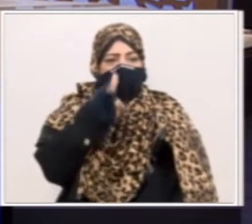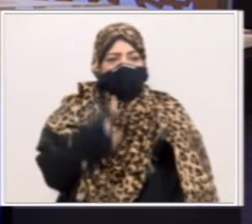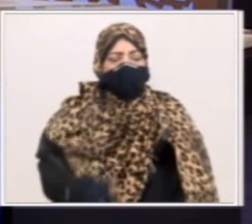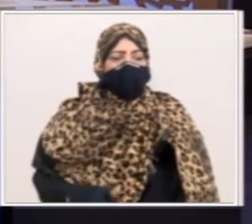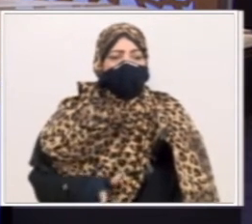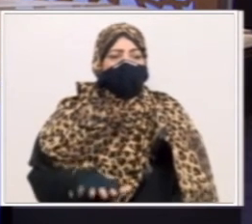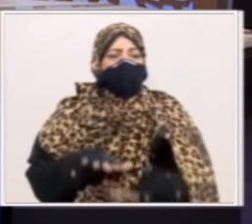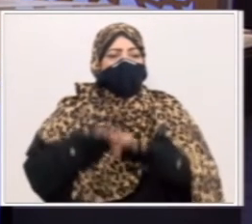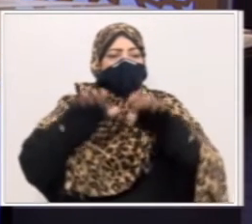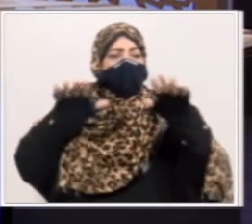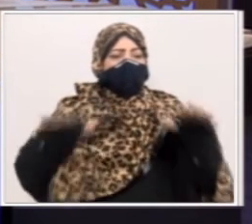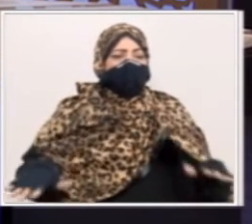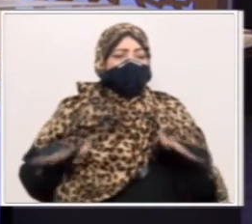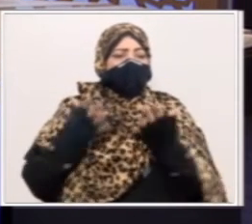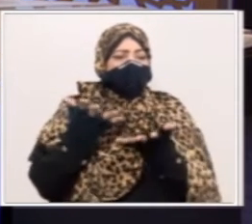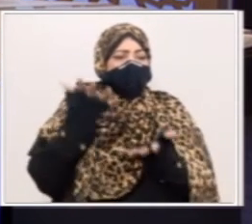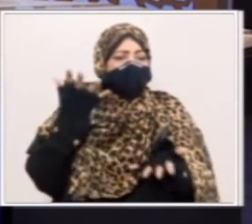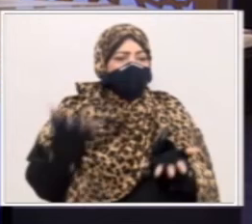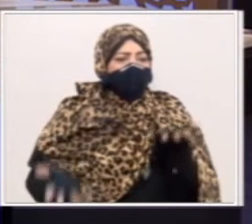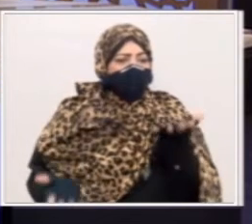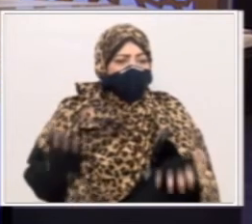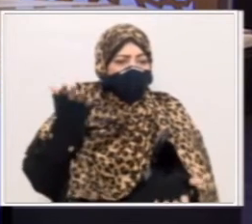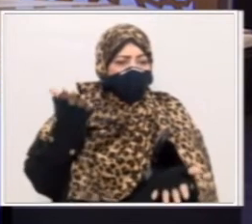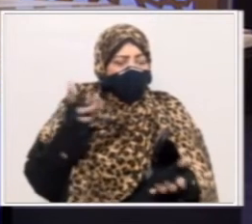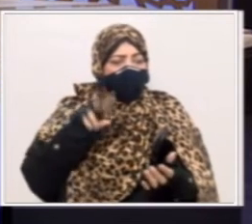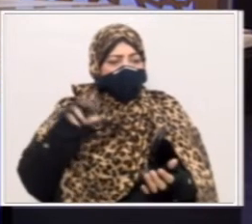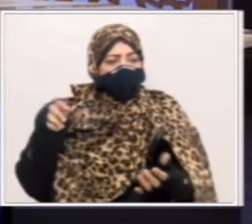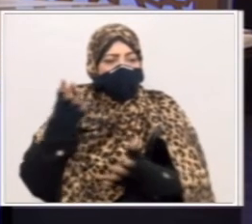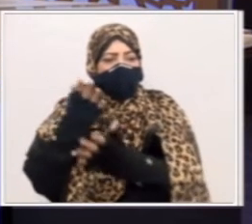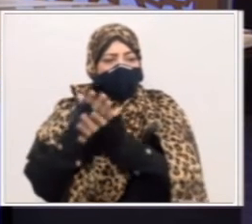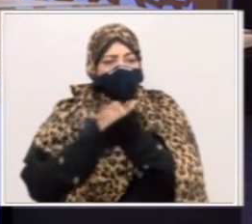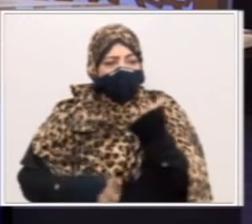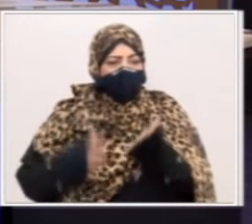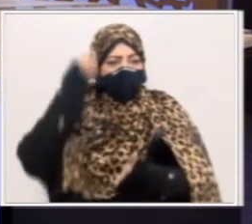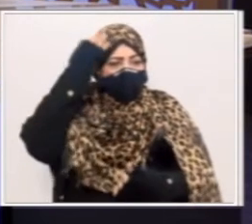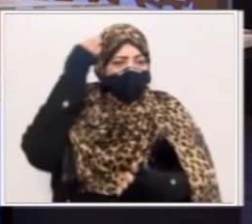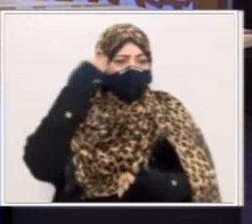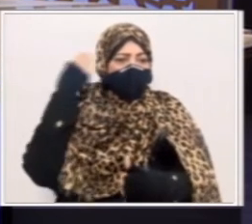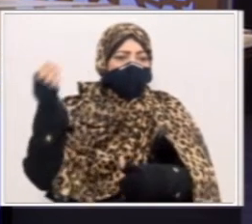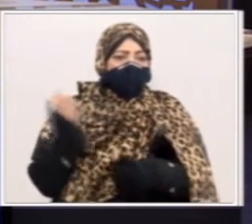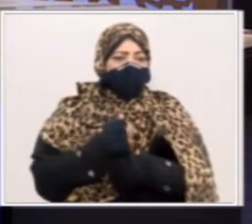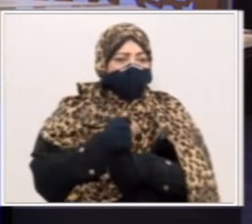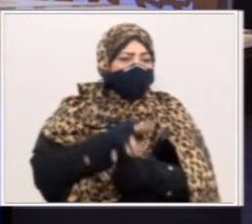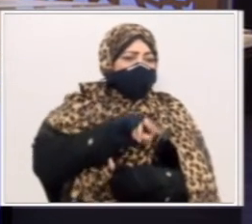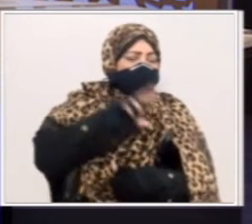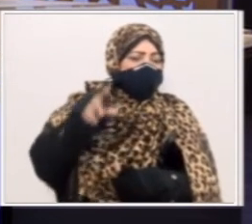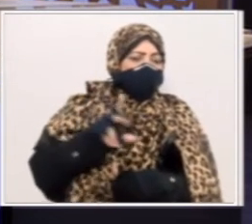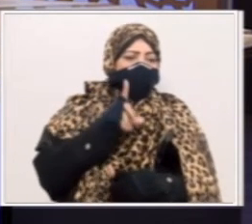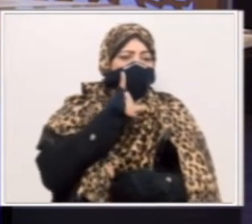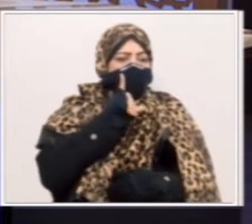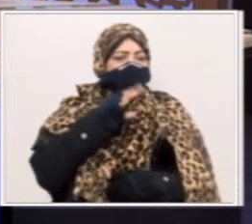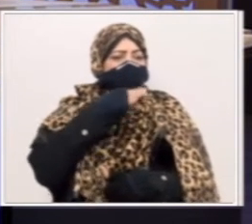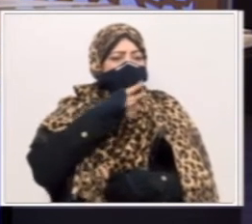الولد والبنت والزوجة والأخ والأم والأب مثلا بالسوية، أم المقصود به العدل ما